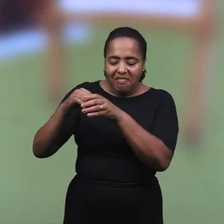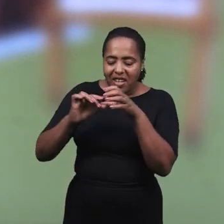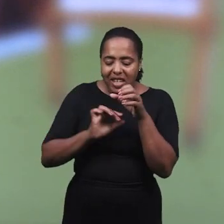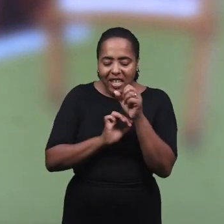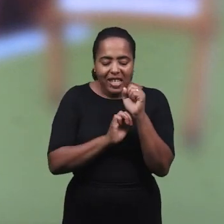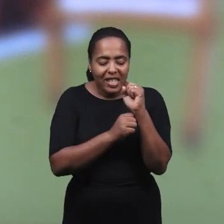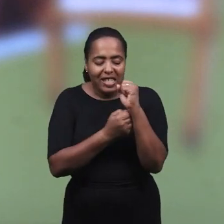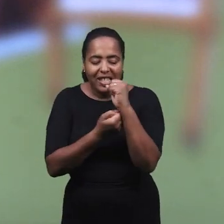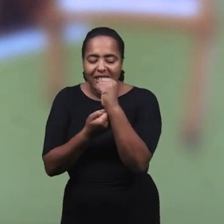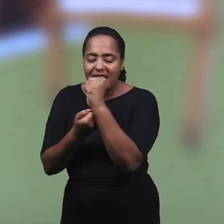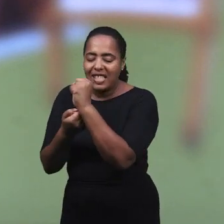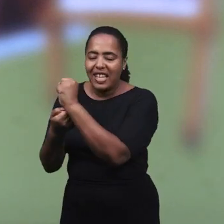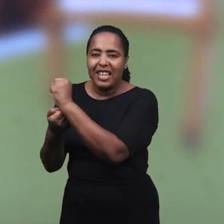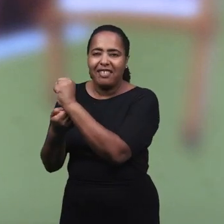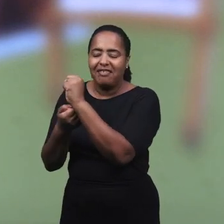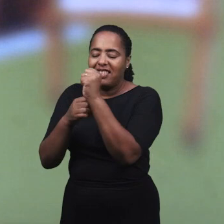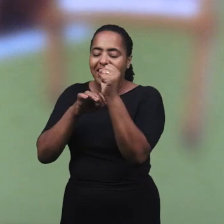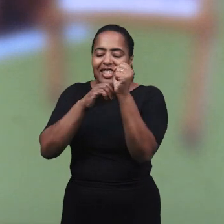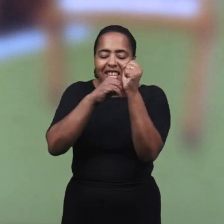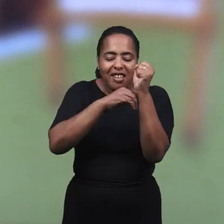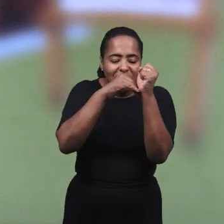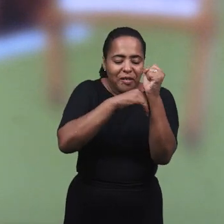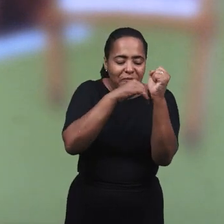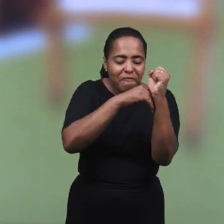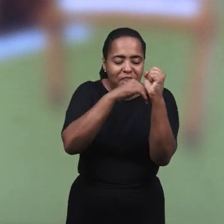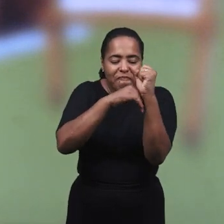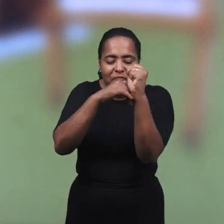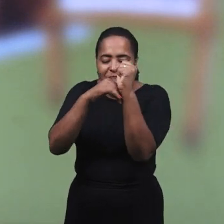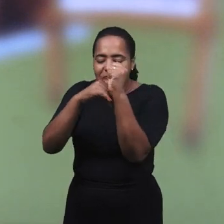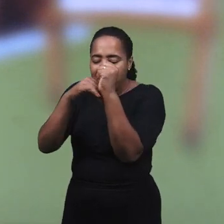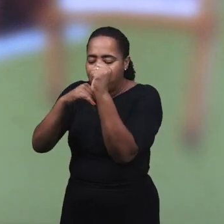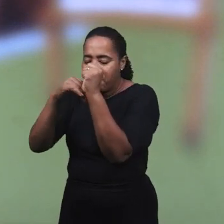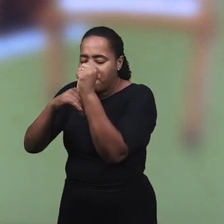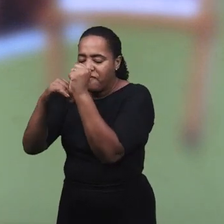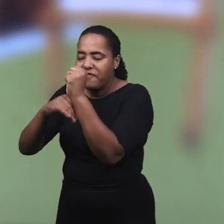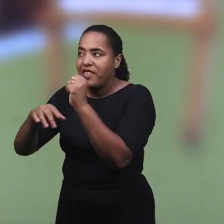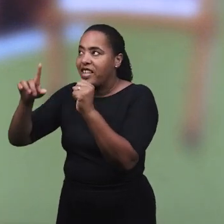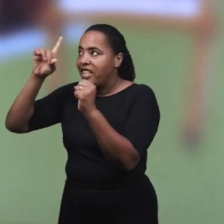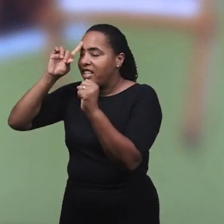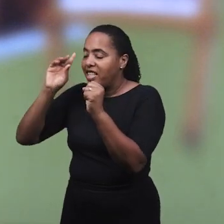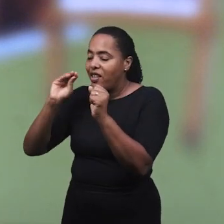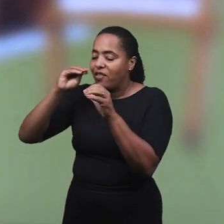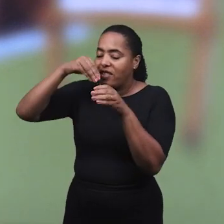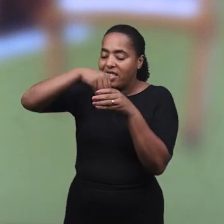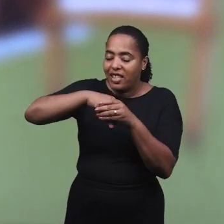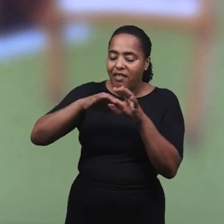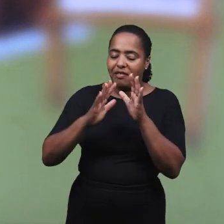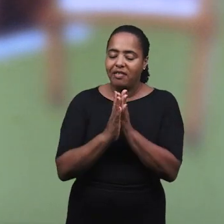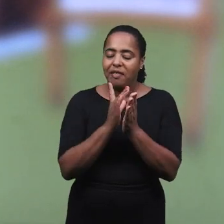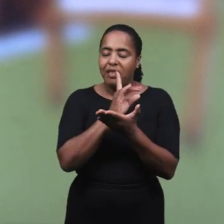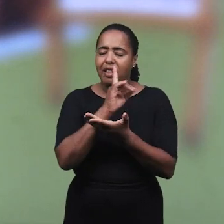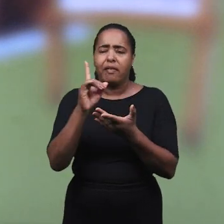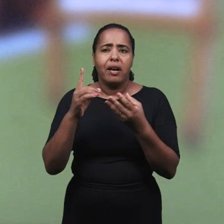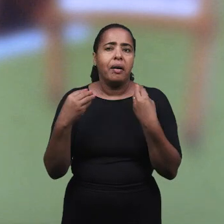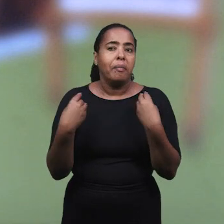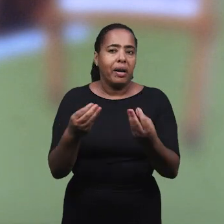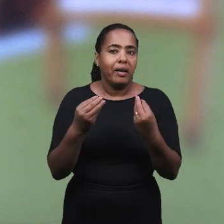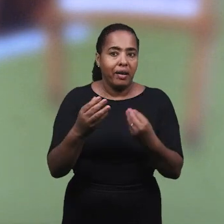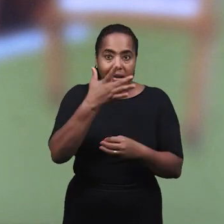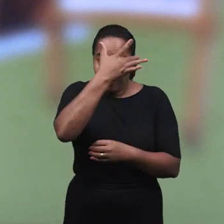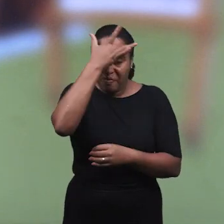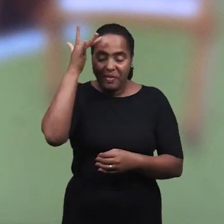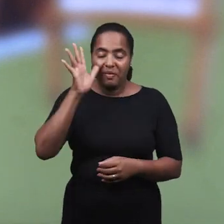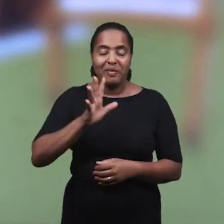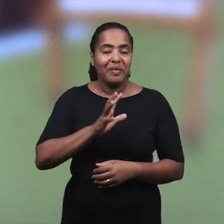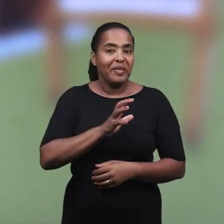elle est remplie de secrets. Ce sont des mystères que Dieu a mis dans sa parole. Vous savez à